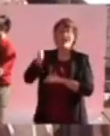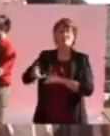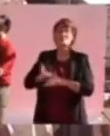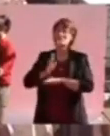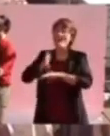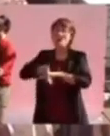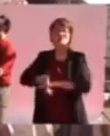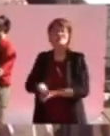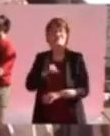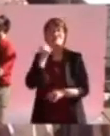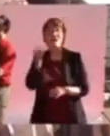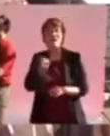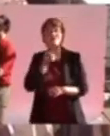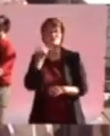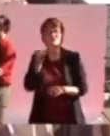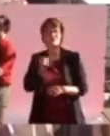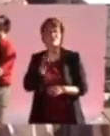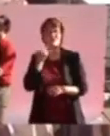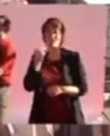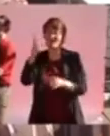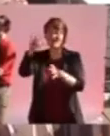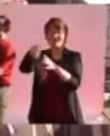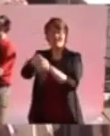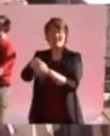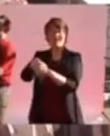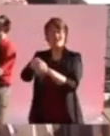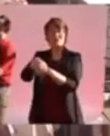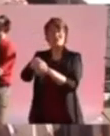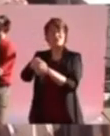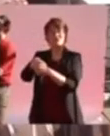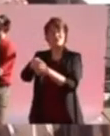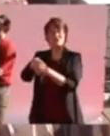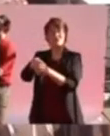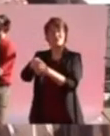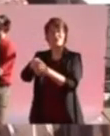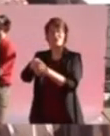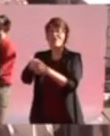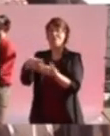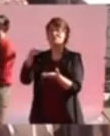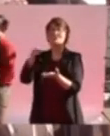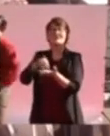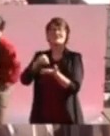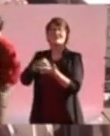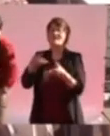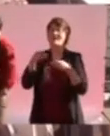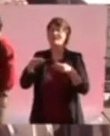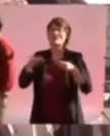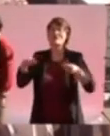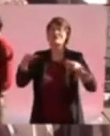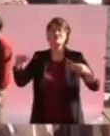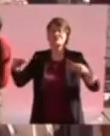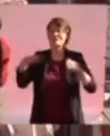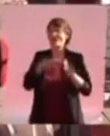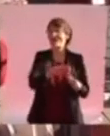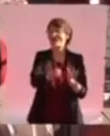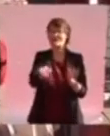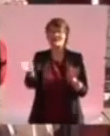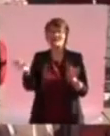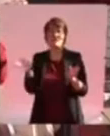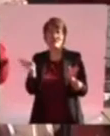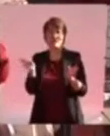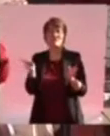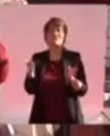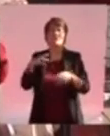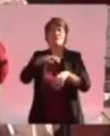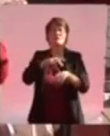dove è presente e portato a unità tutto il mondo professionale relativo dalla medicina generale